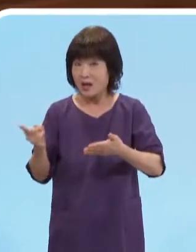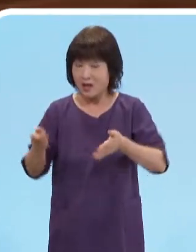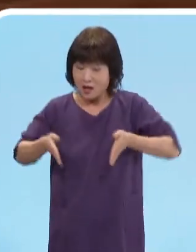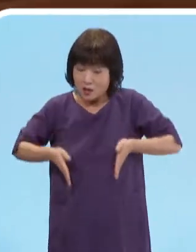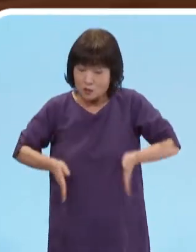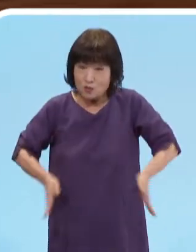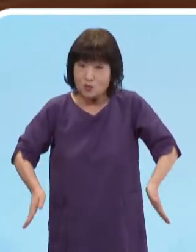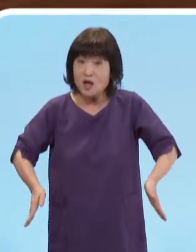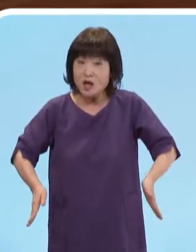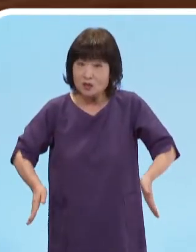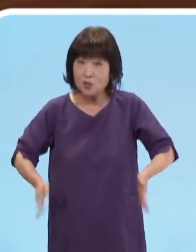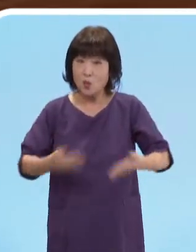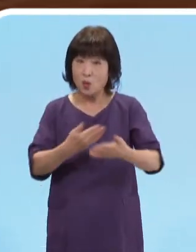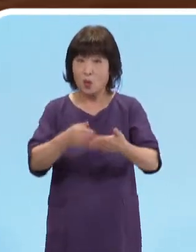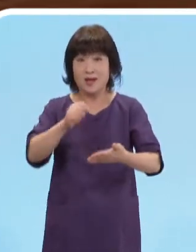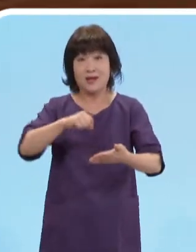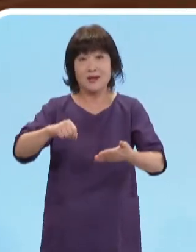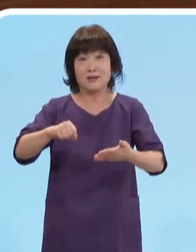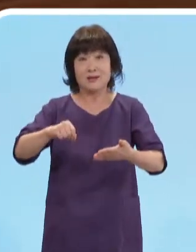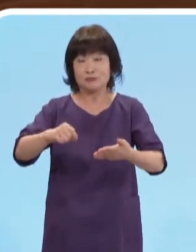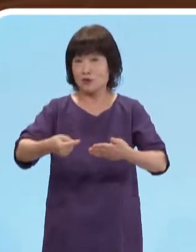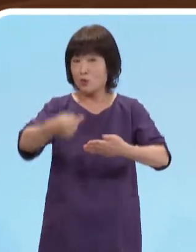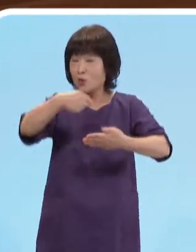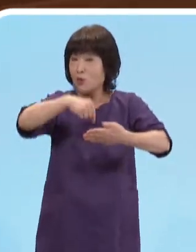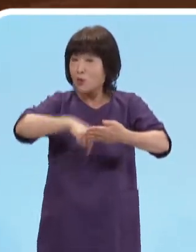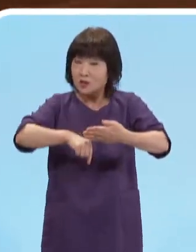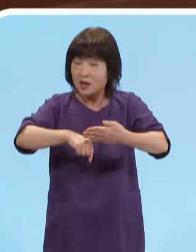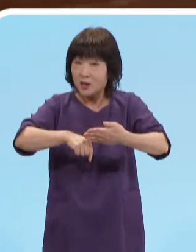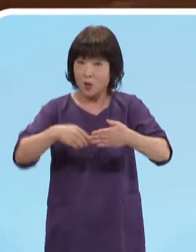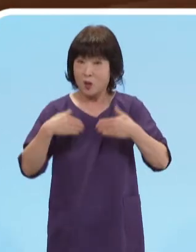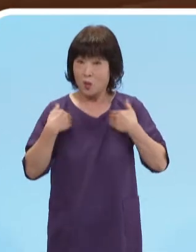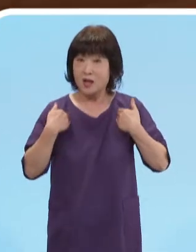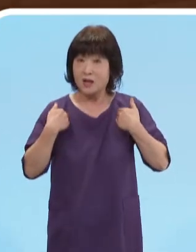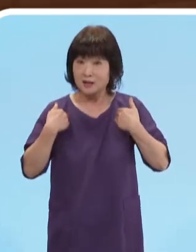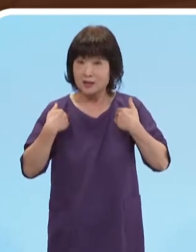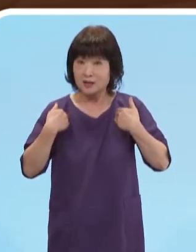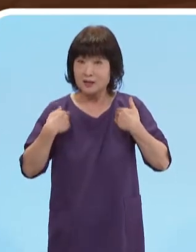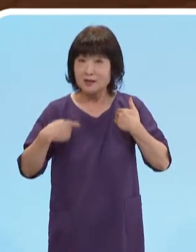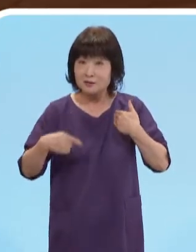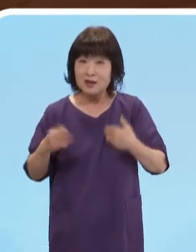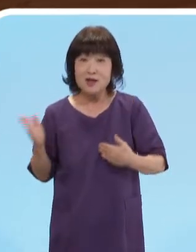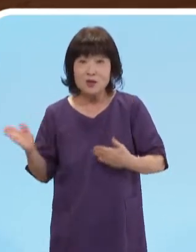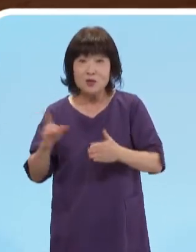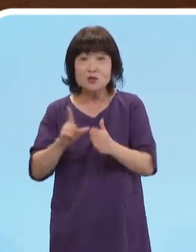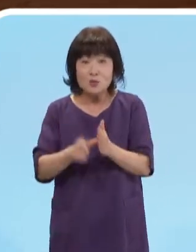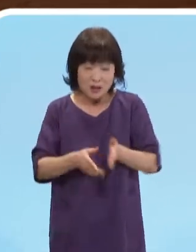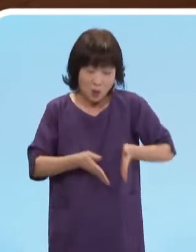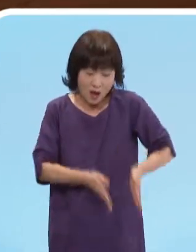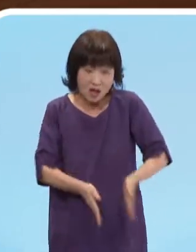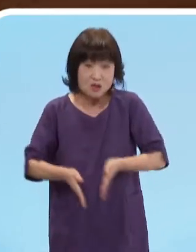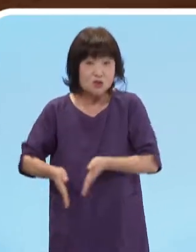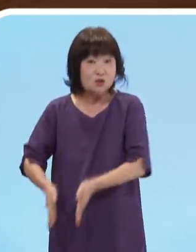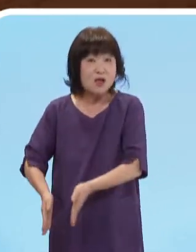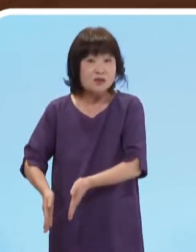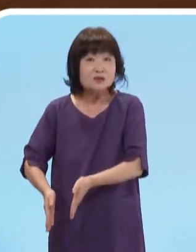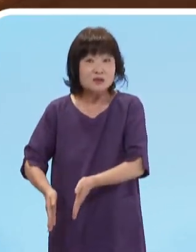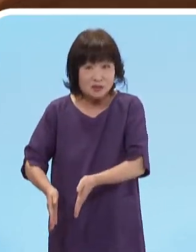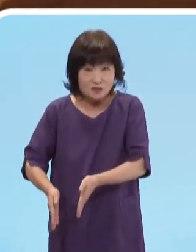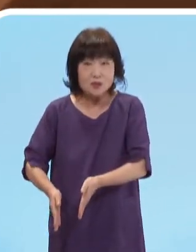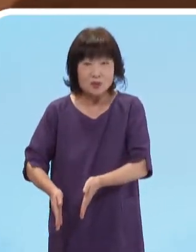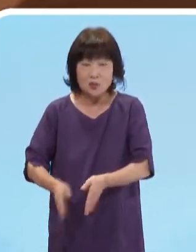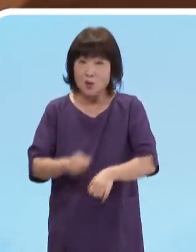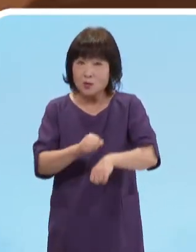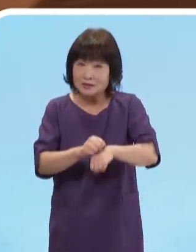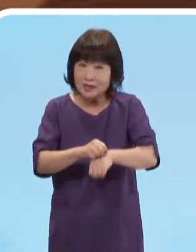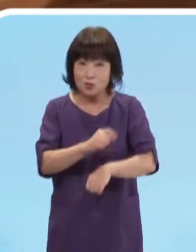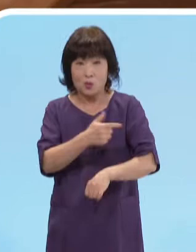まあ、スカートとかいろいろ履いてるので中身は正直見えない、パンツを柄物にしたり、この子もスパッツにしてますけども、はい、こういう